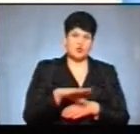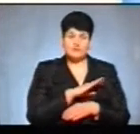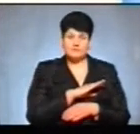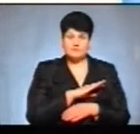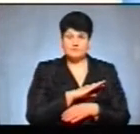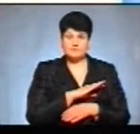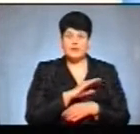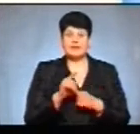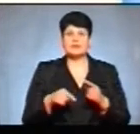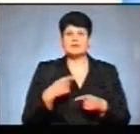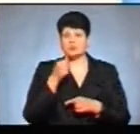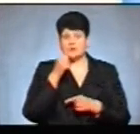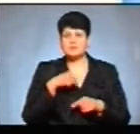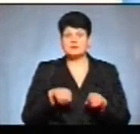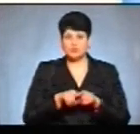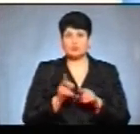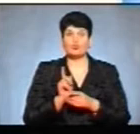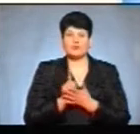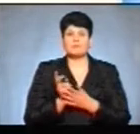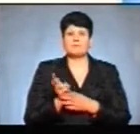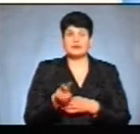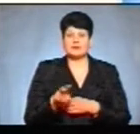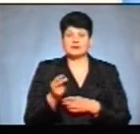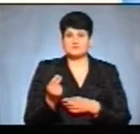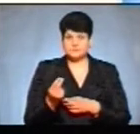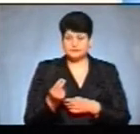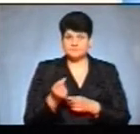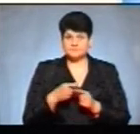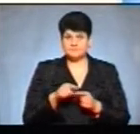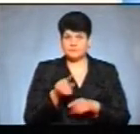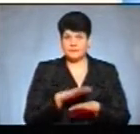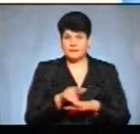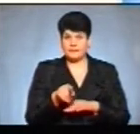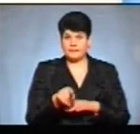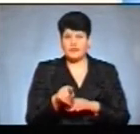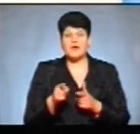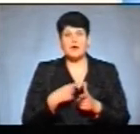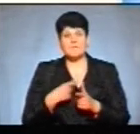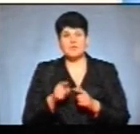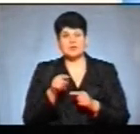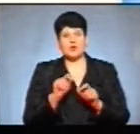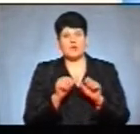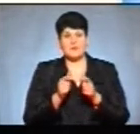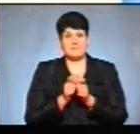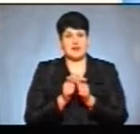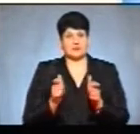тоді ти наступного місяця теж повинен прийти в банк і взяти ці гроші. Або ти оформляєш